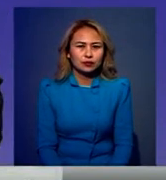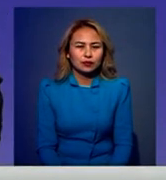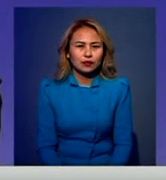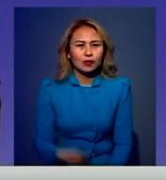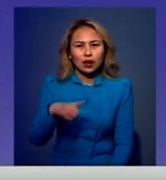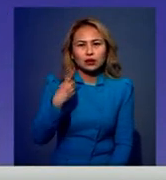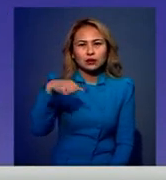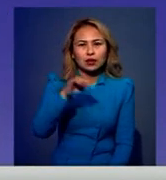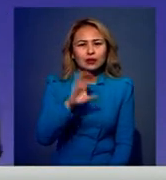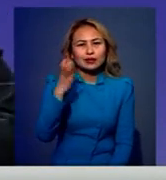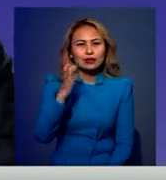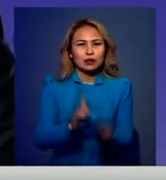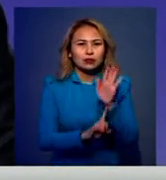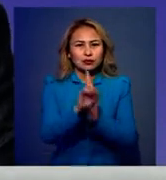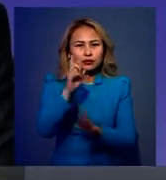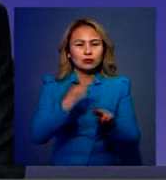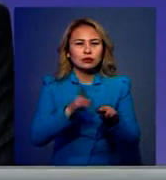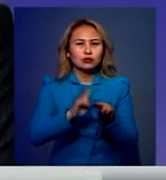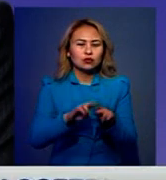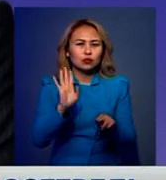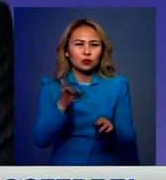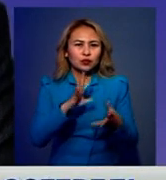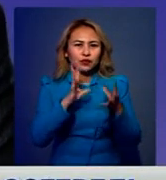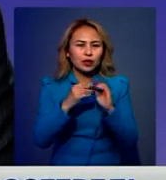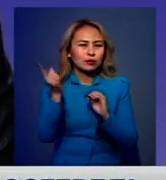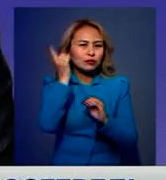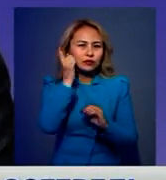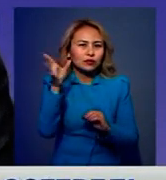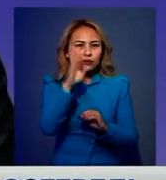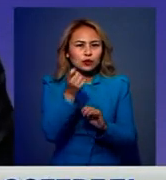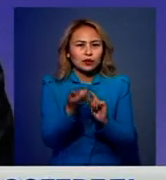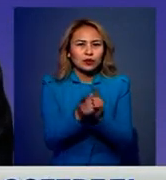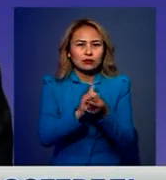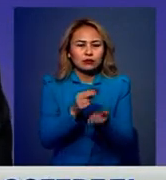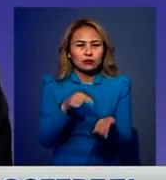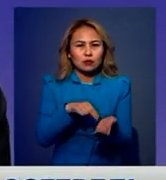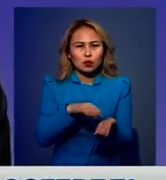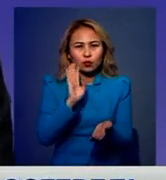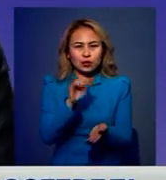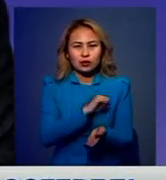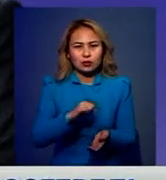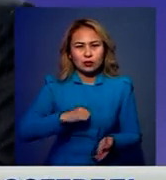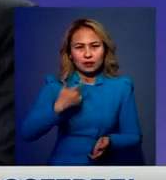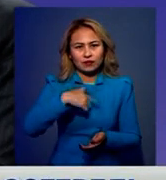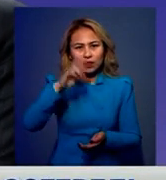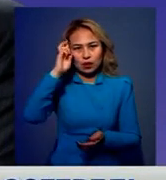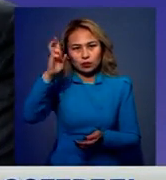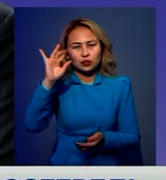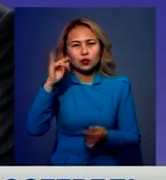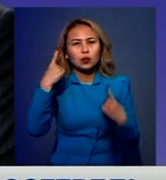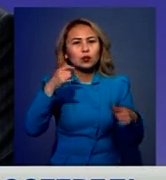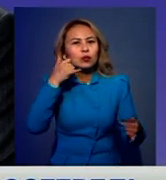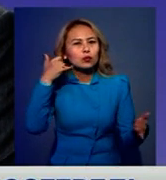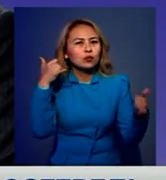Осы аптаның сәрсенбісінен бастап Еуроодақ елдер аумағында ұялы байланыс құны өзгеретін болады. Енді тұтынушы өз елінен одақтың басқа